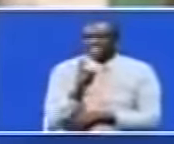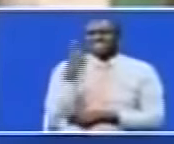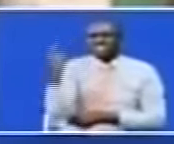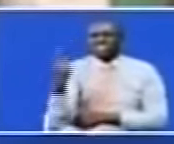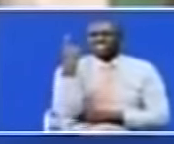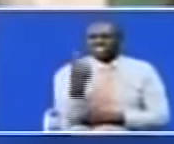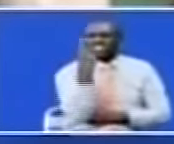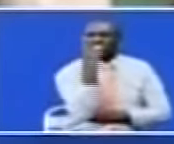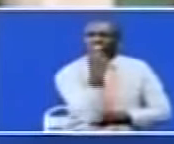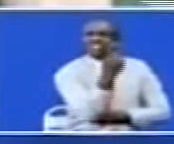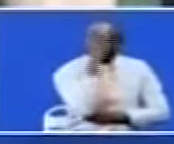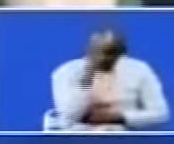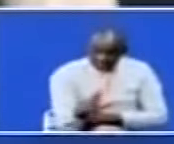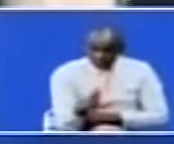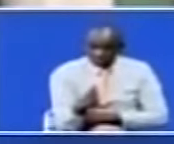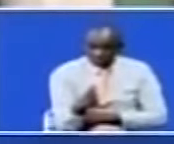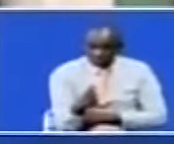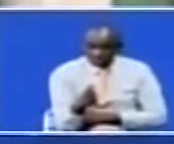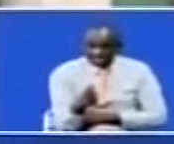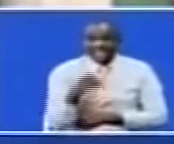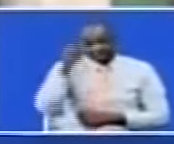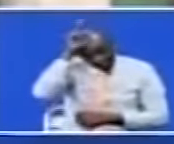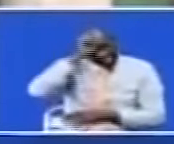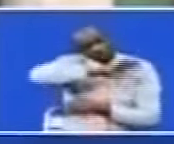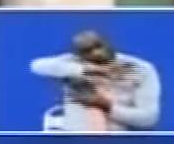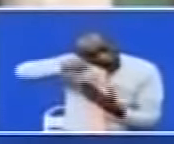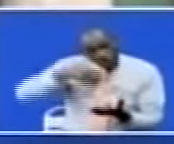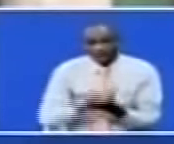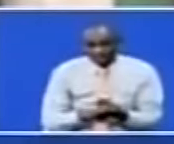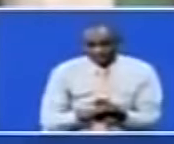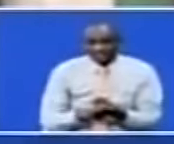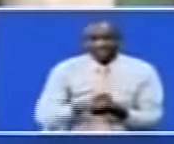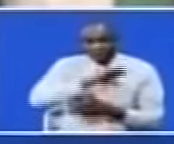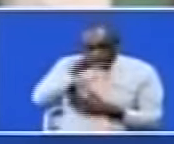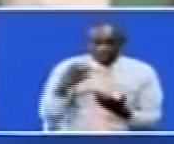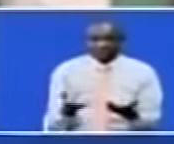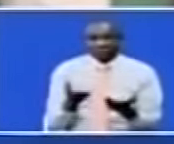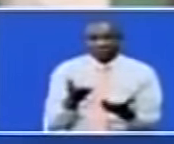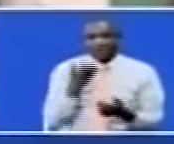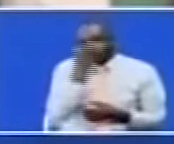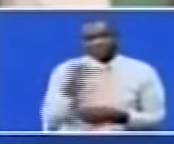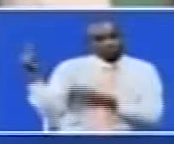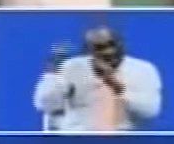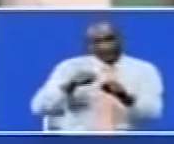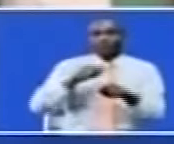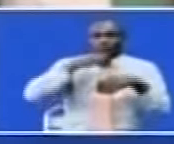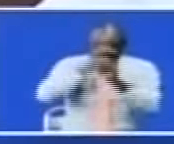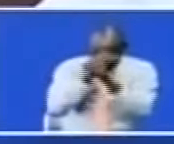Kila mtu katika village hii yote, vange yote ward, aje